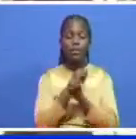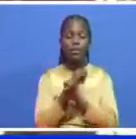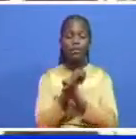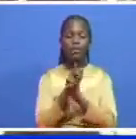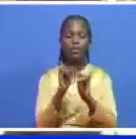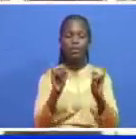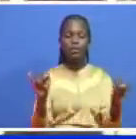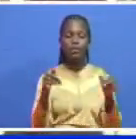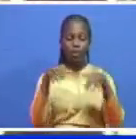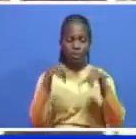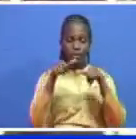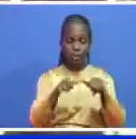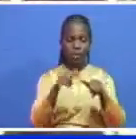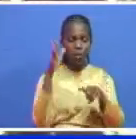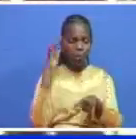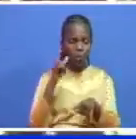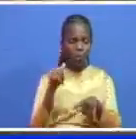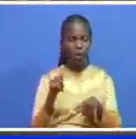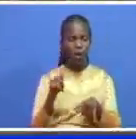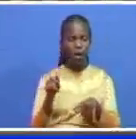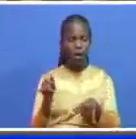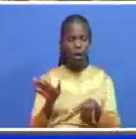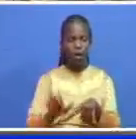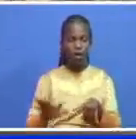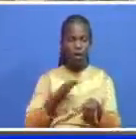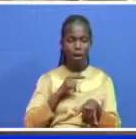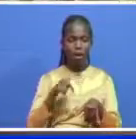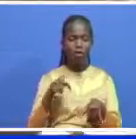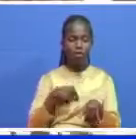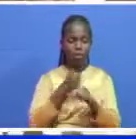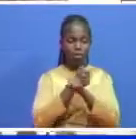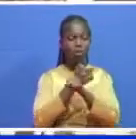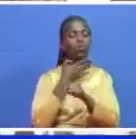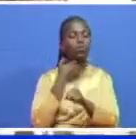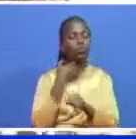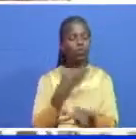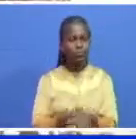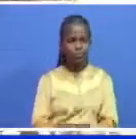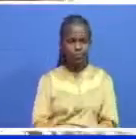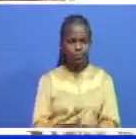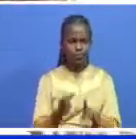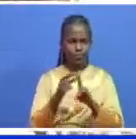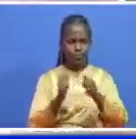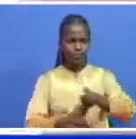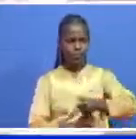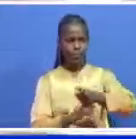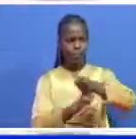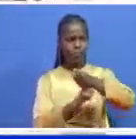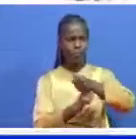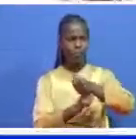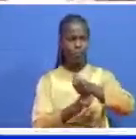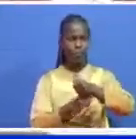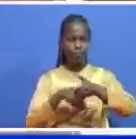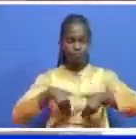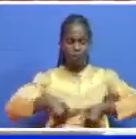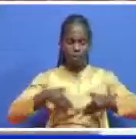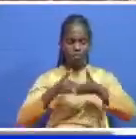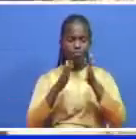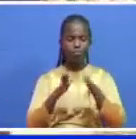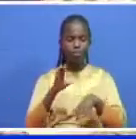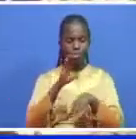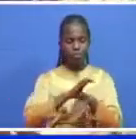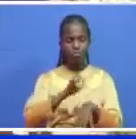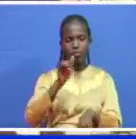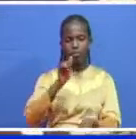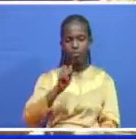nundo nitu enda usubi ya kisio kitu kwanzia mweka na ingi. Ditu siyake siko tumbauni mwene kivila wa amuika kanisa ni ungu wa